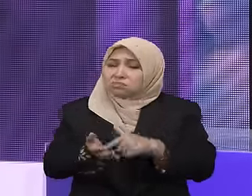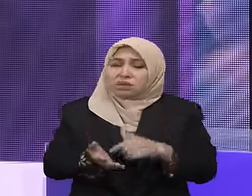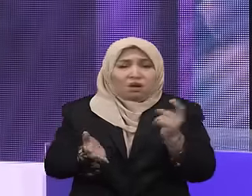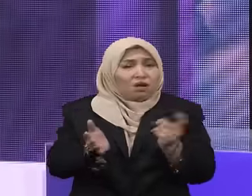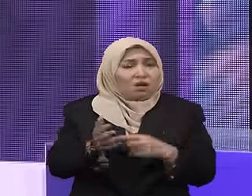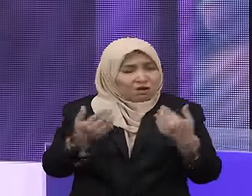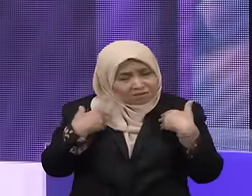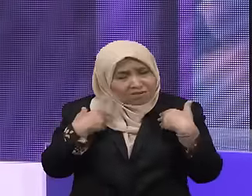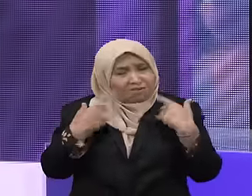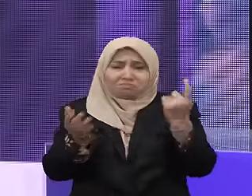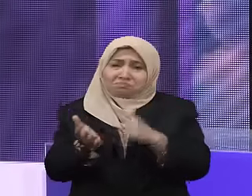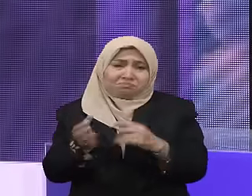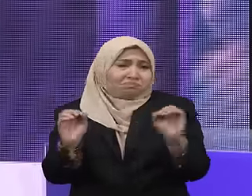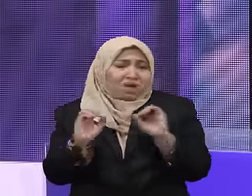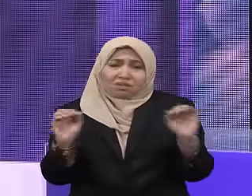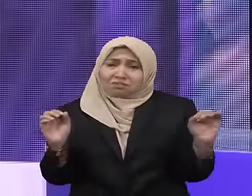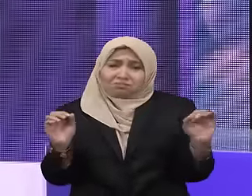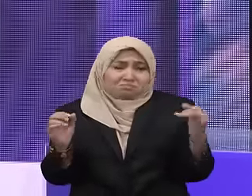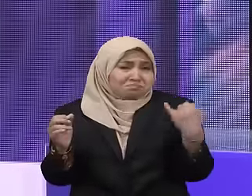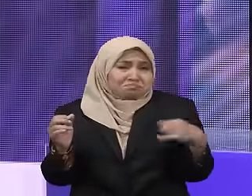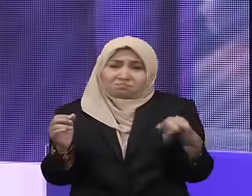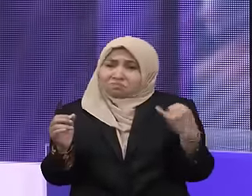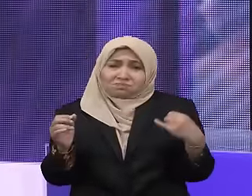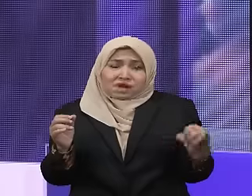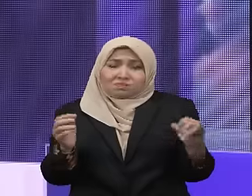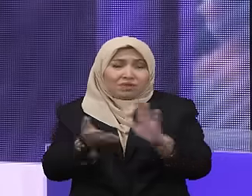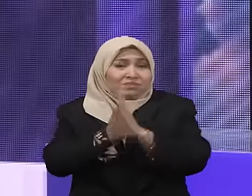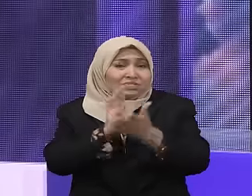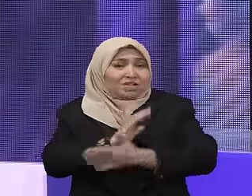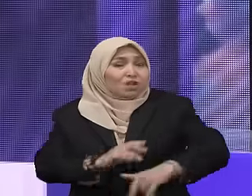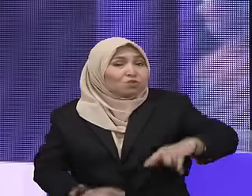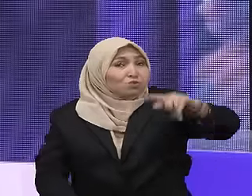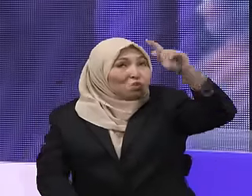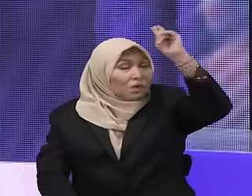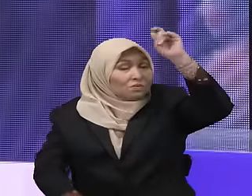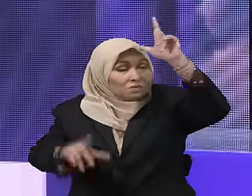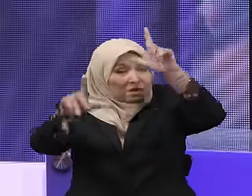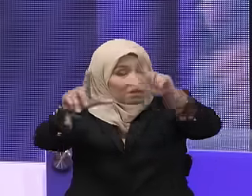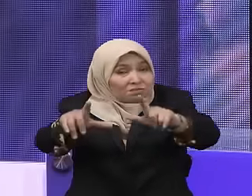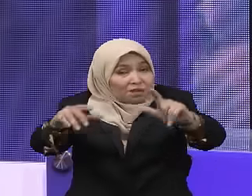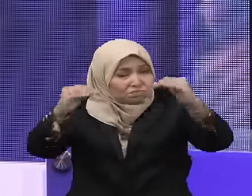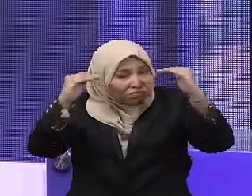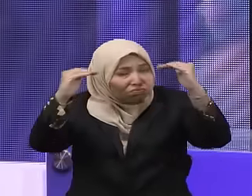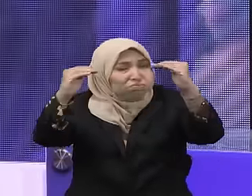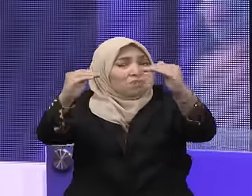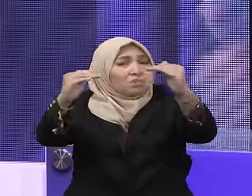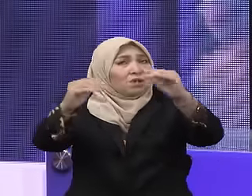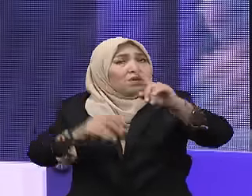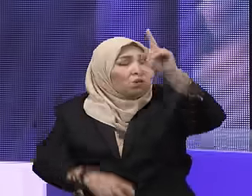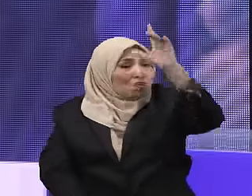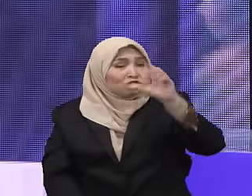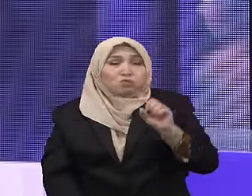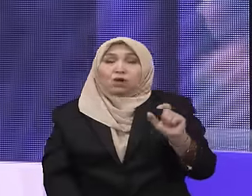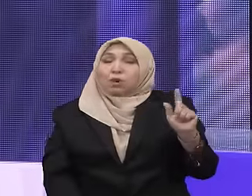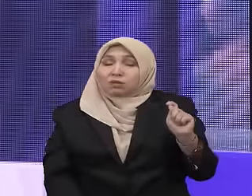ada, kadang-kadang tiada, maka tidak layak untuk menjadi Tuhan, untuk diletakkan sama tahap dengan Allah Subhanahu